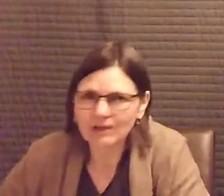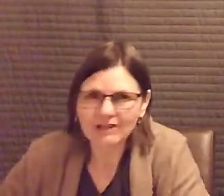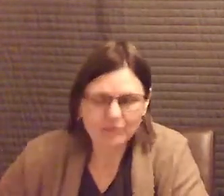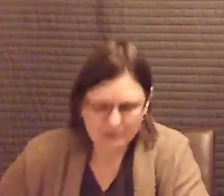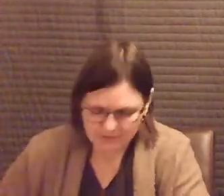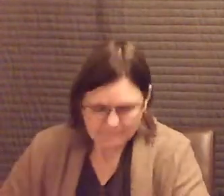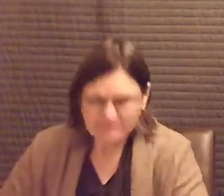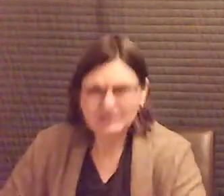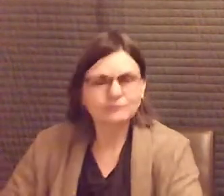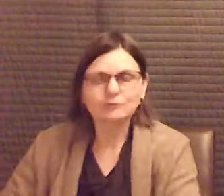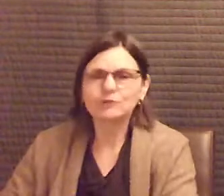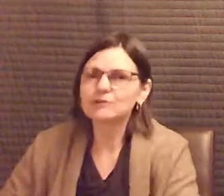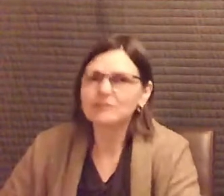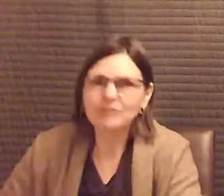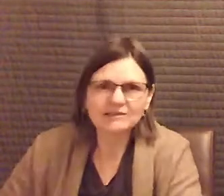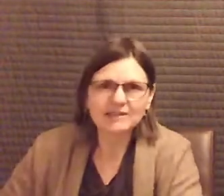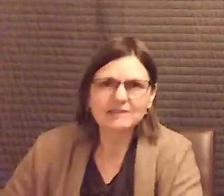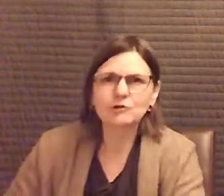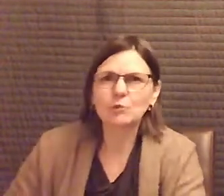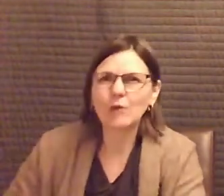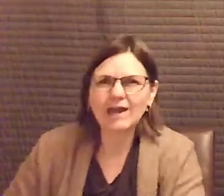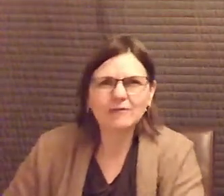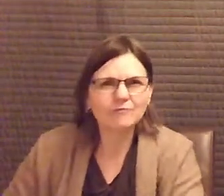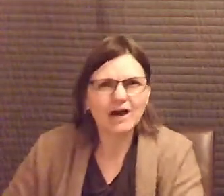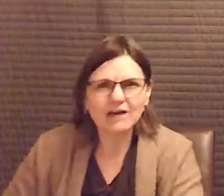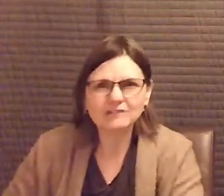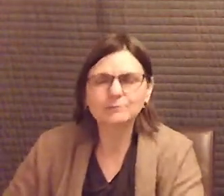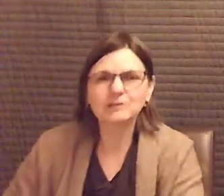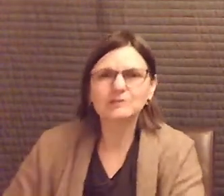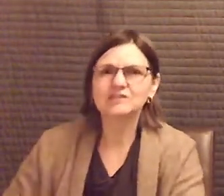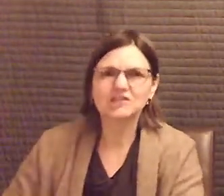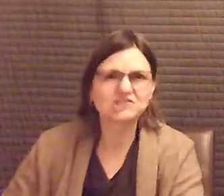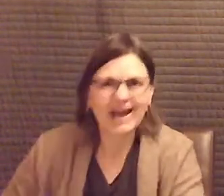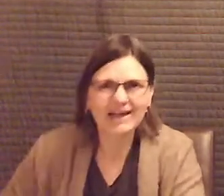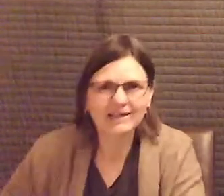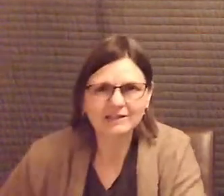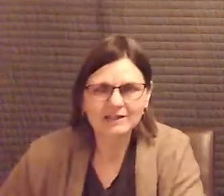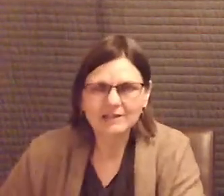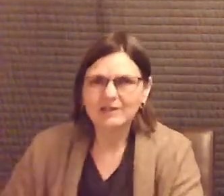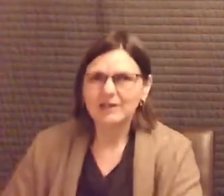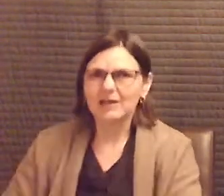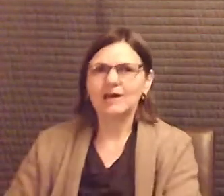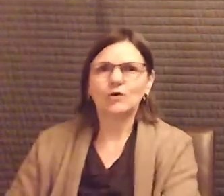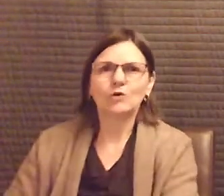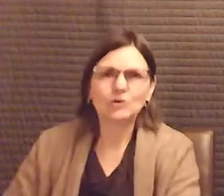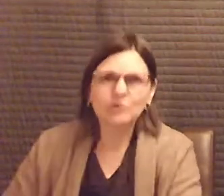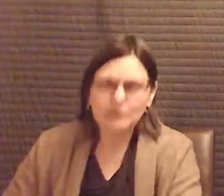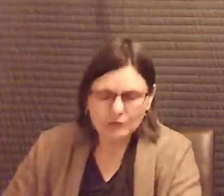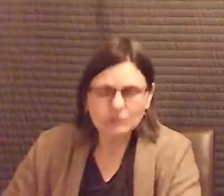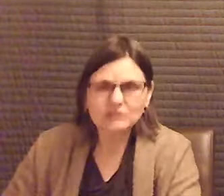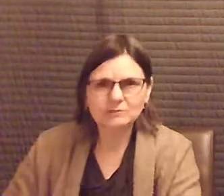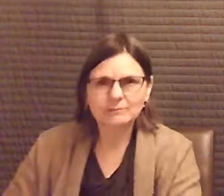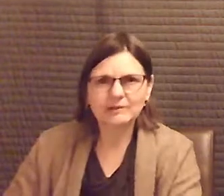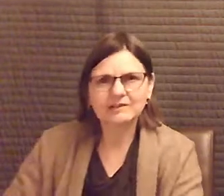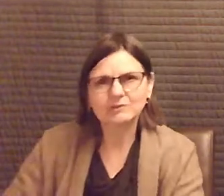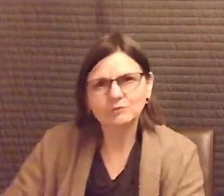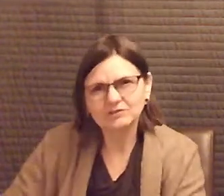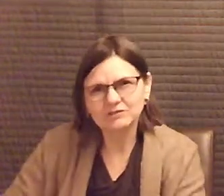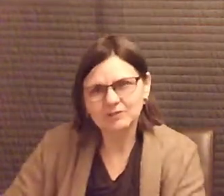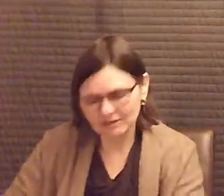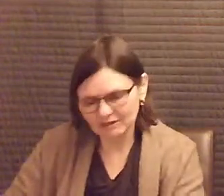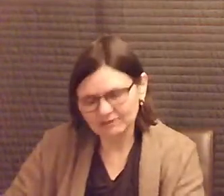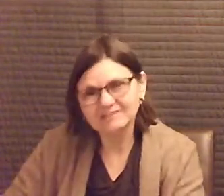nu wel nat voor het link naar ivan oh my husband child he only good but